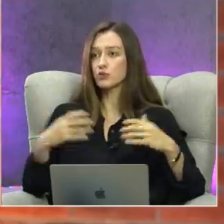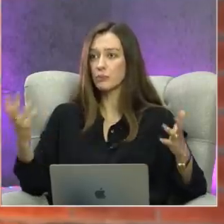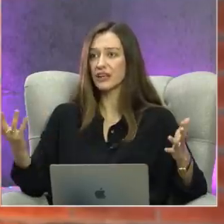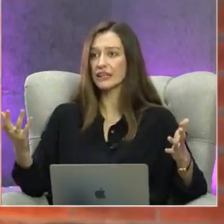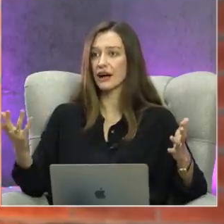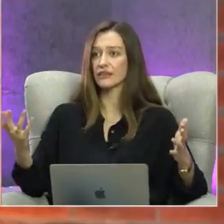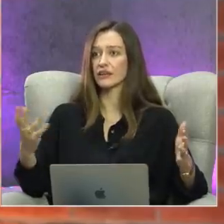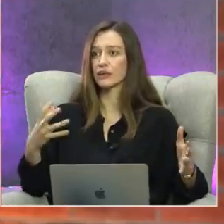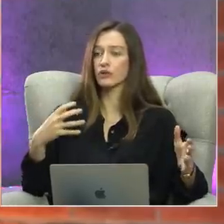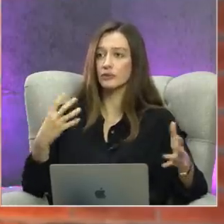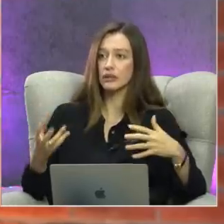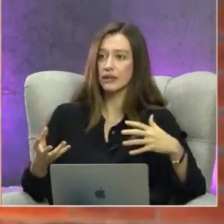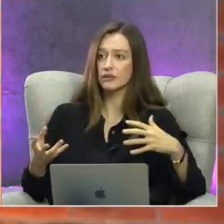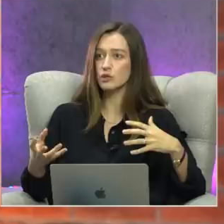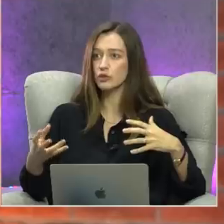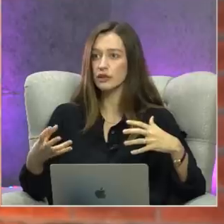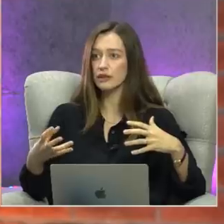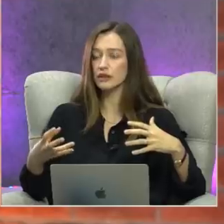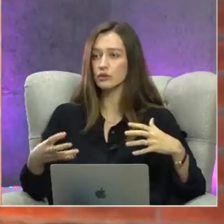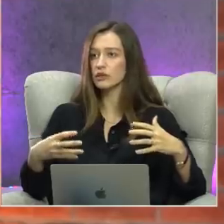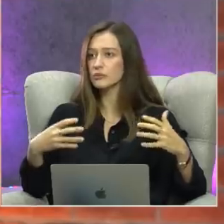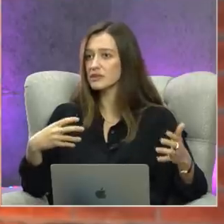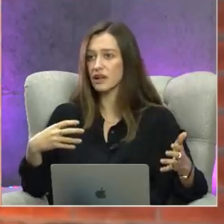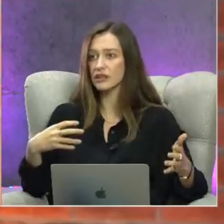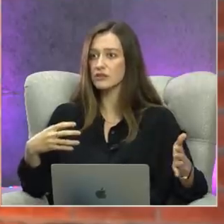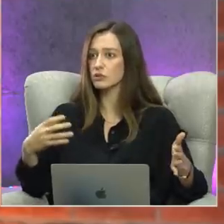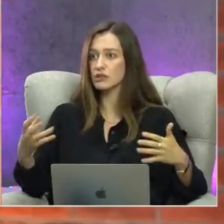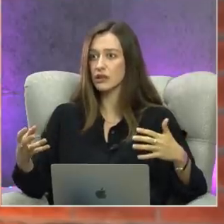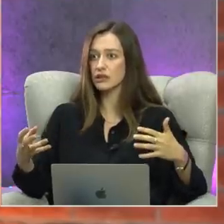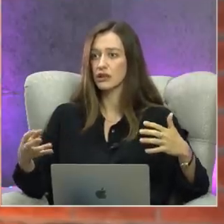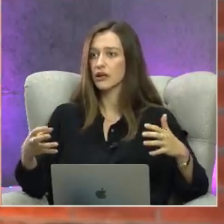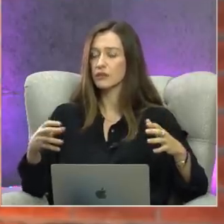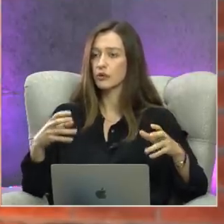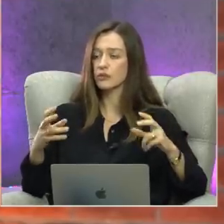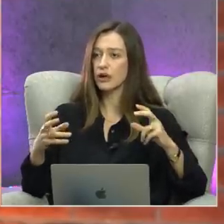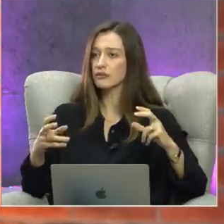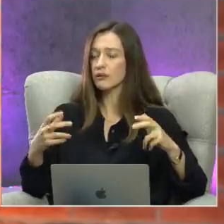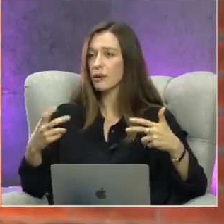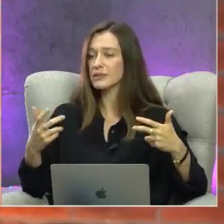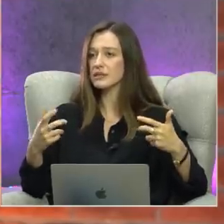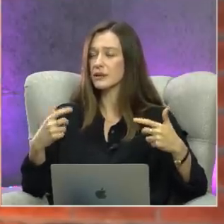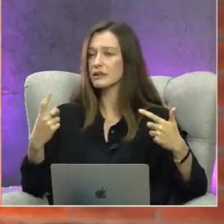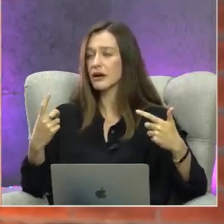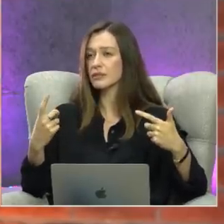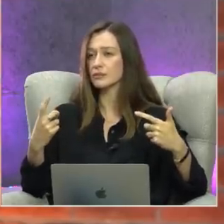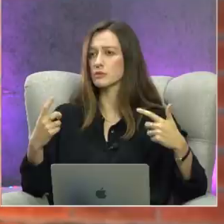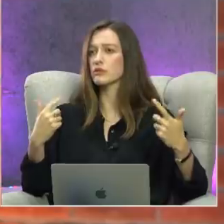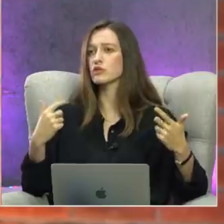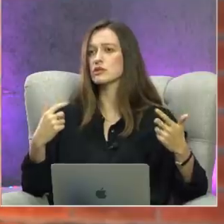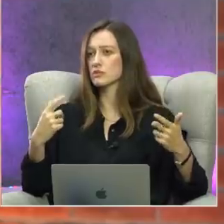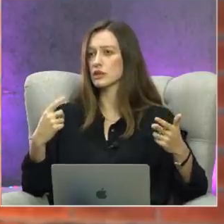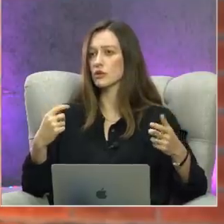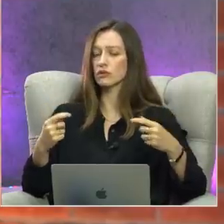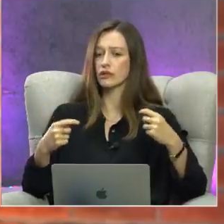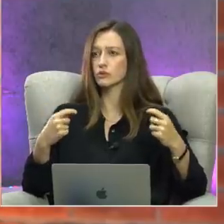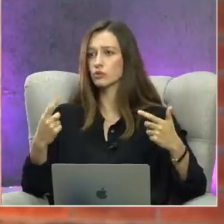herkes büyük bir panik halinde. Hani onlar bana yaklaşamıyorlar yılandan dolayı. Biz sakiniz, o da sakin. Hani böyle bir an var ama ben mesela tepki vermediğim hatırlıyorum. İlk önce